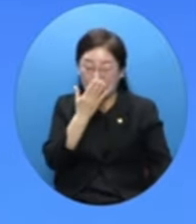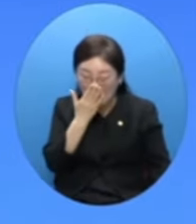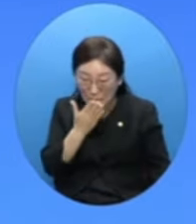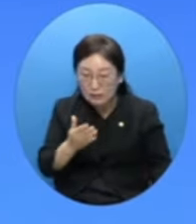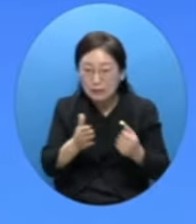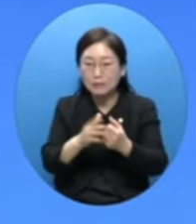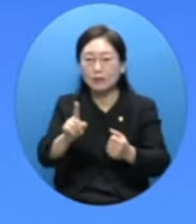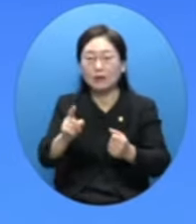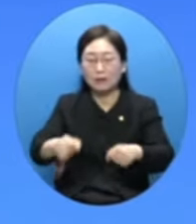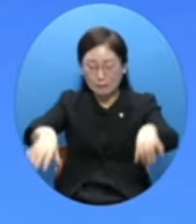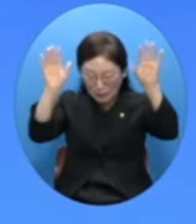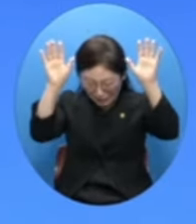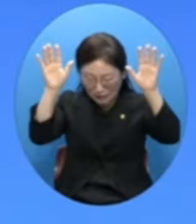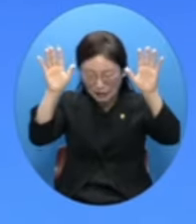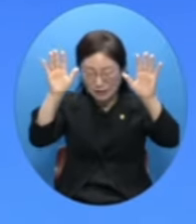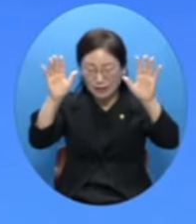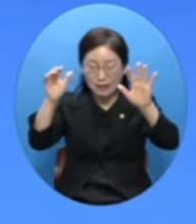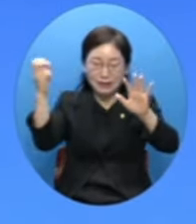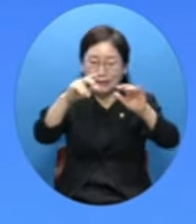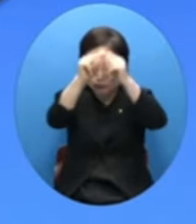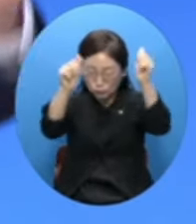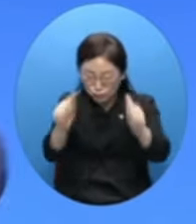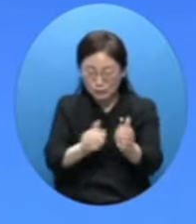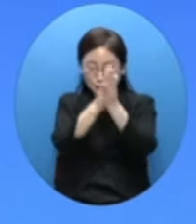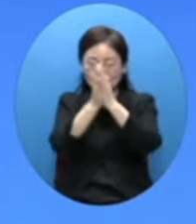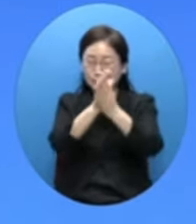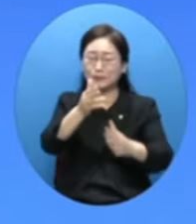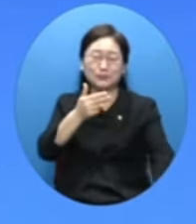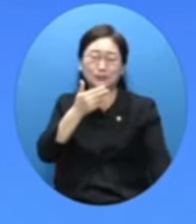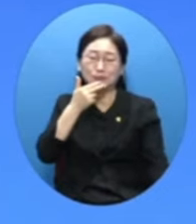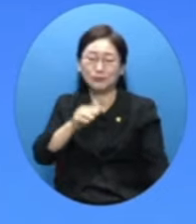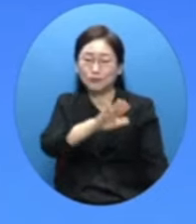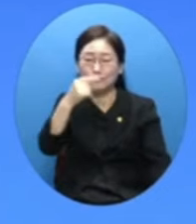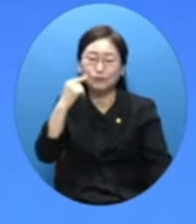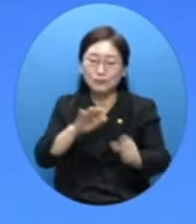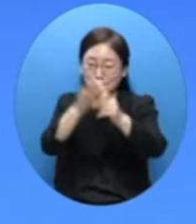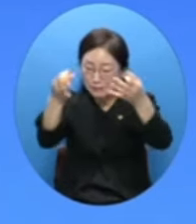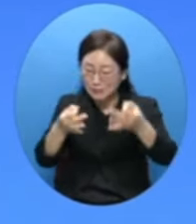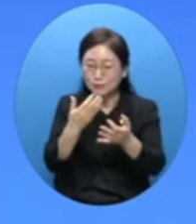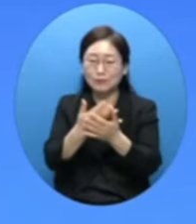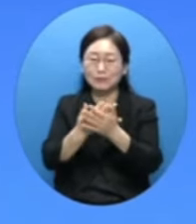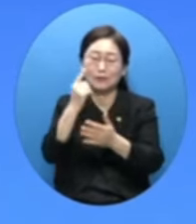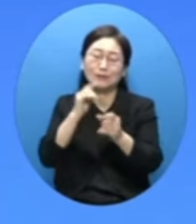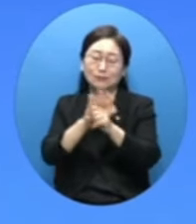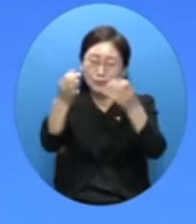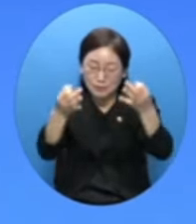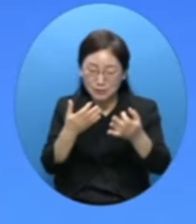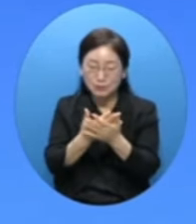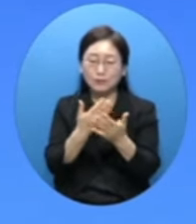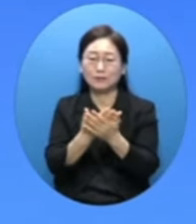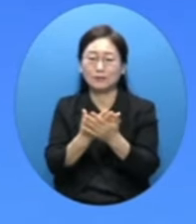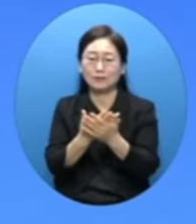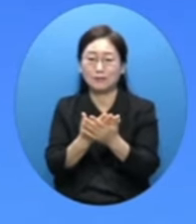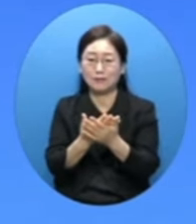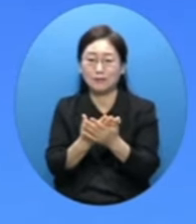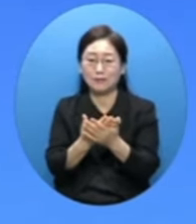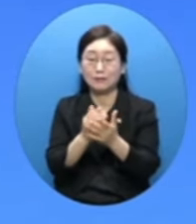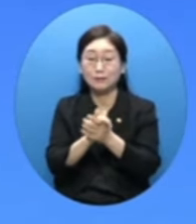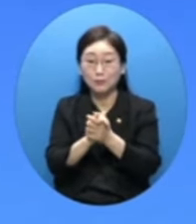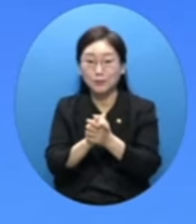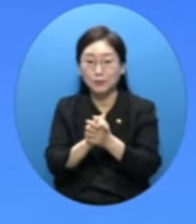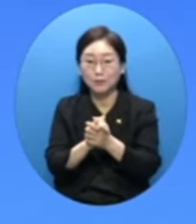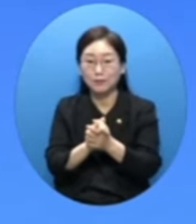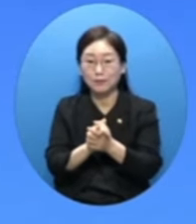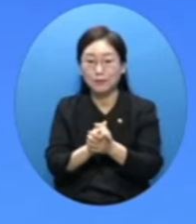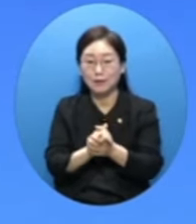저희들이 손을 듭니다 다시 우리가 우상 숭배하지 않겠습니다 우리를 불쌍히 여겨 주옵소서 불쌍히 여겨 주옵소서 그때